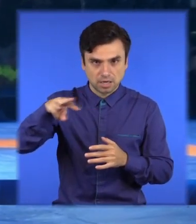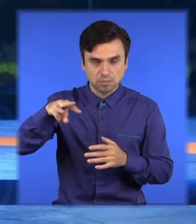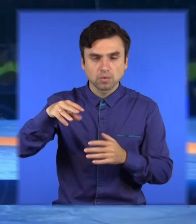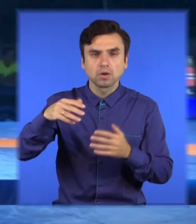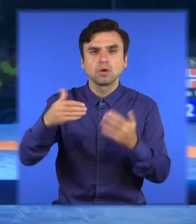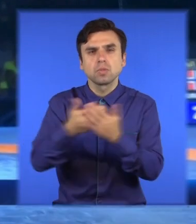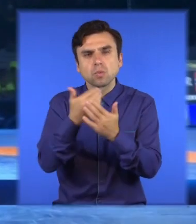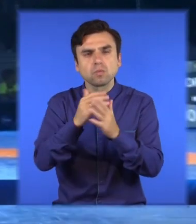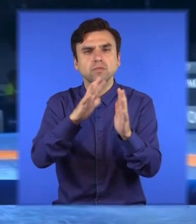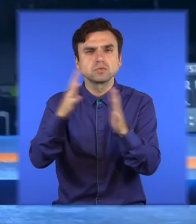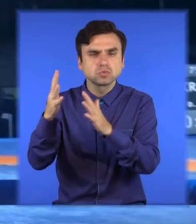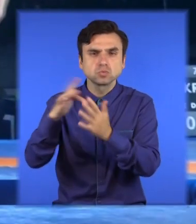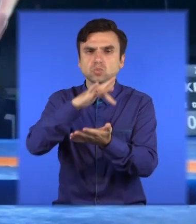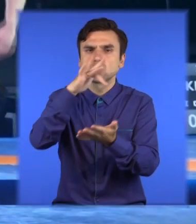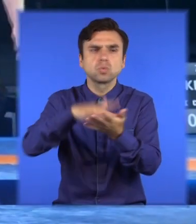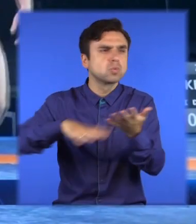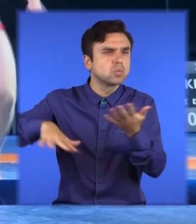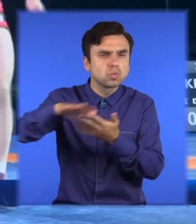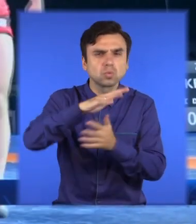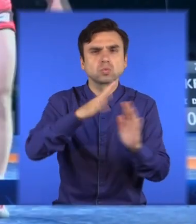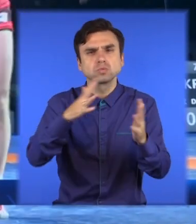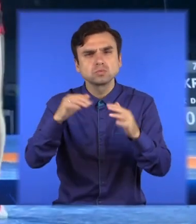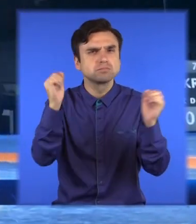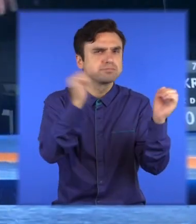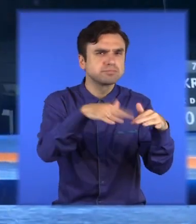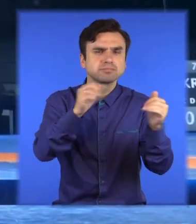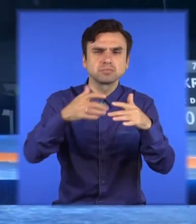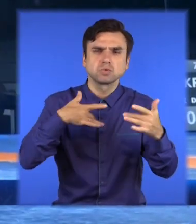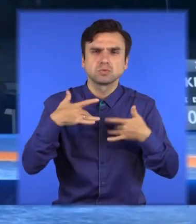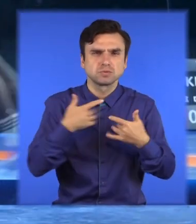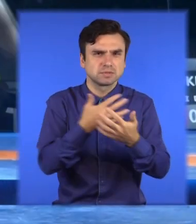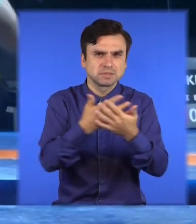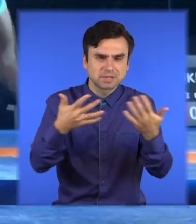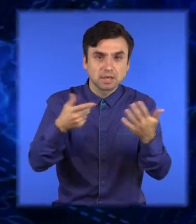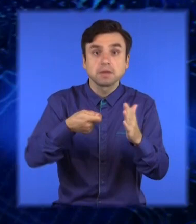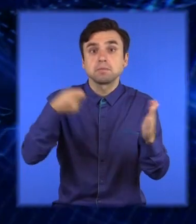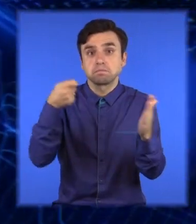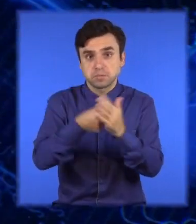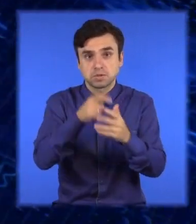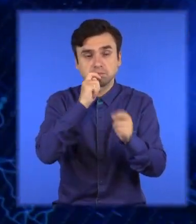представника Норвегії із рахунком 3-2. Вітаємо криворізця із здобутою бронзою.